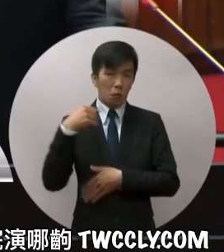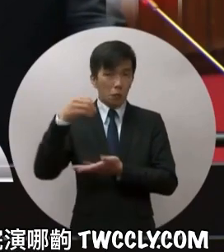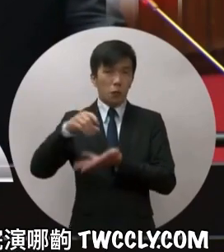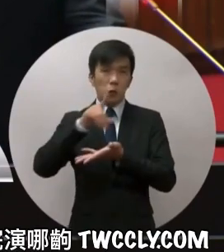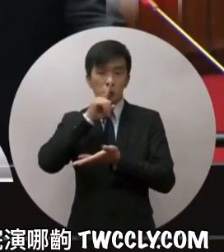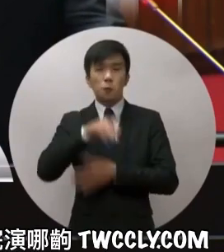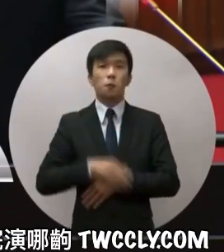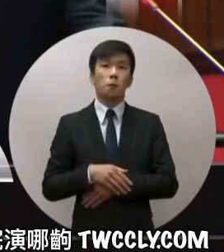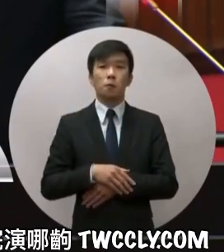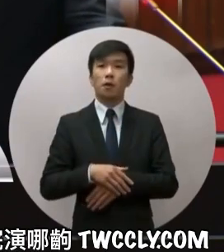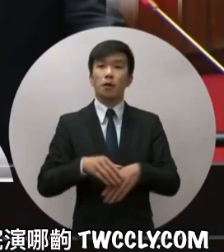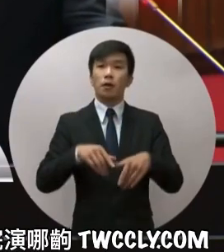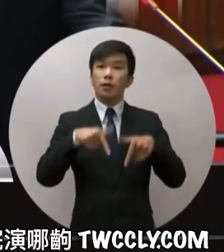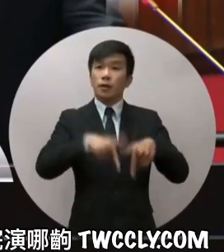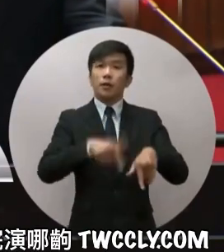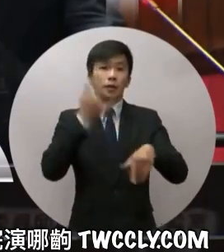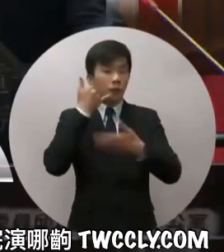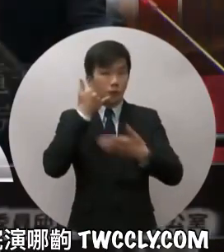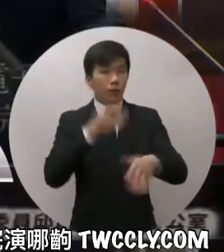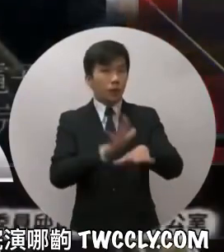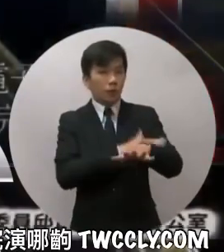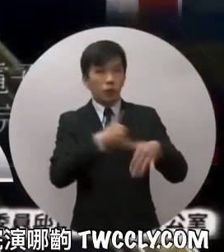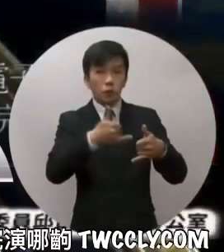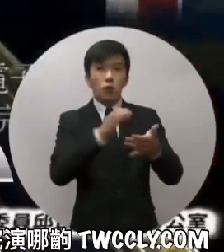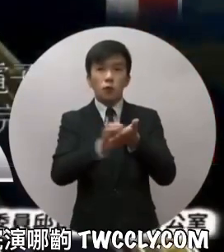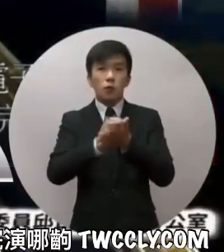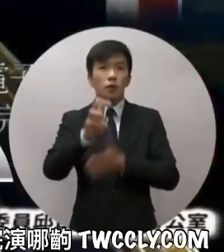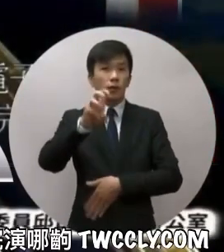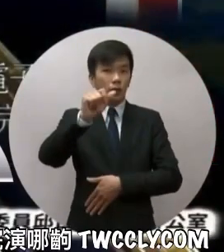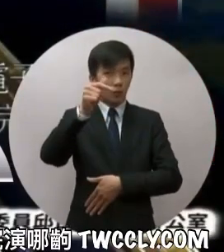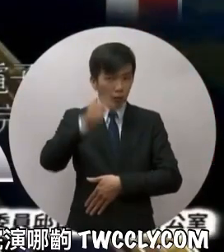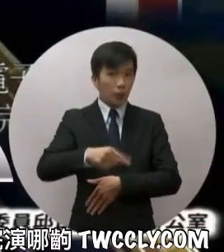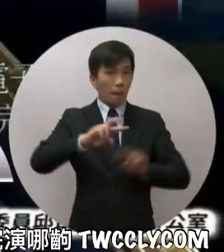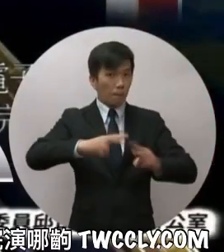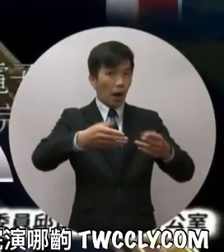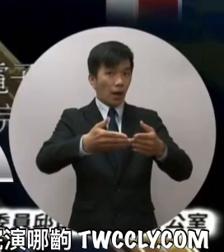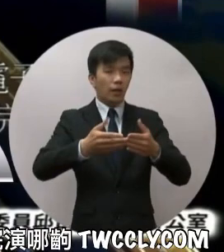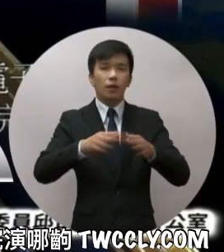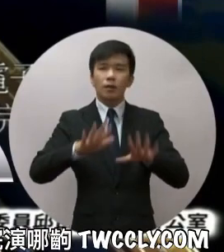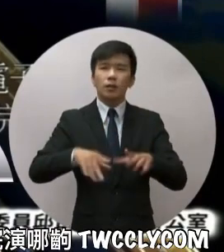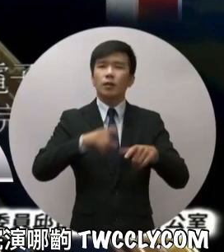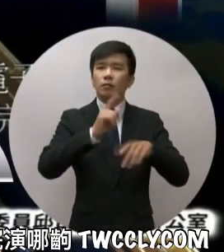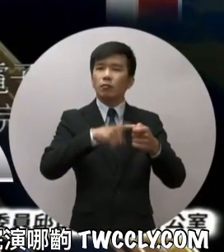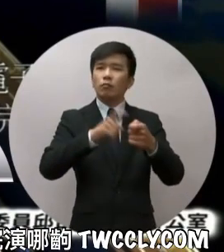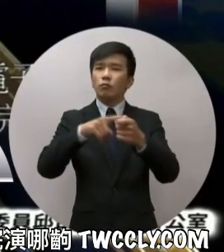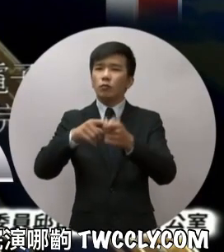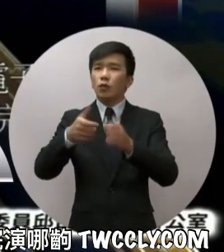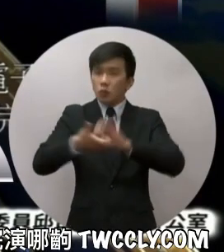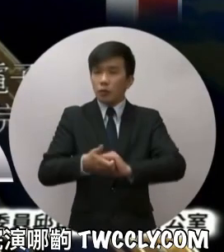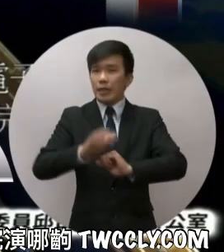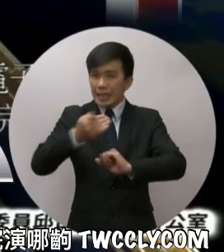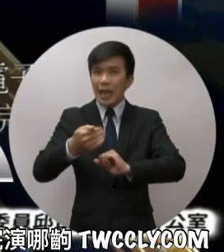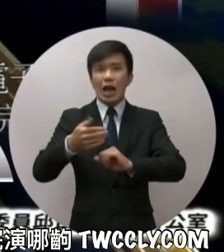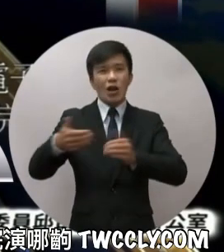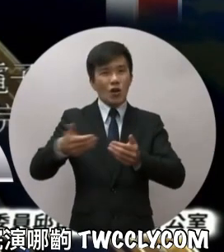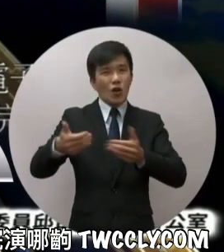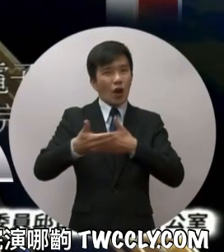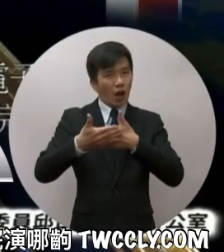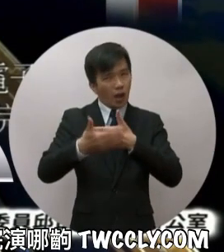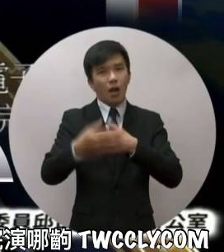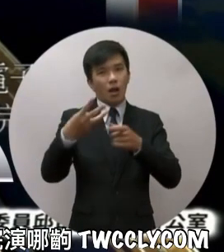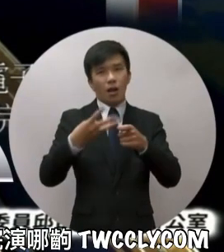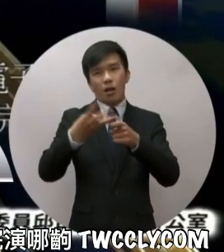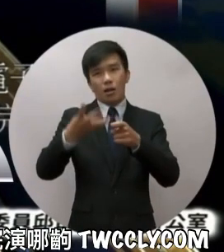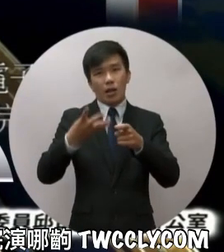西濱快速都是35億的優化工程現在目前項目大概都已經確定但是現在目前的工期要3到4年這樣的效率院